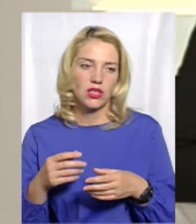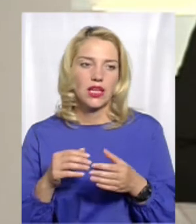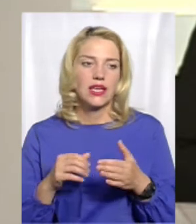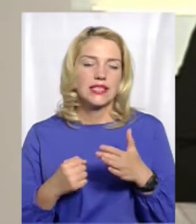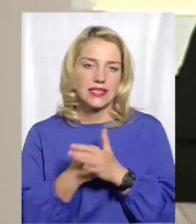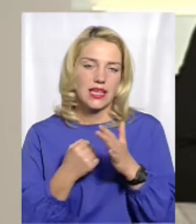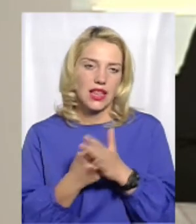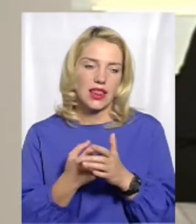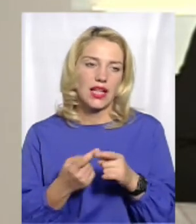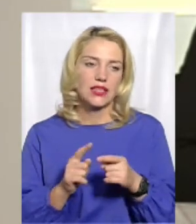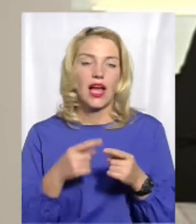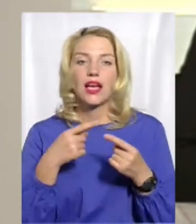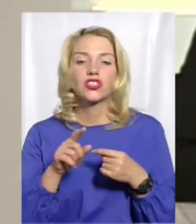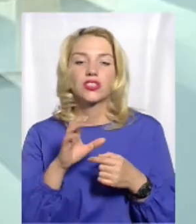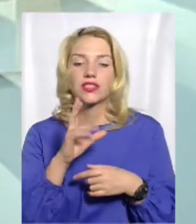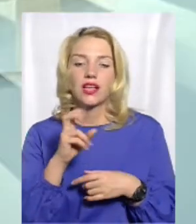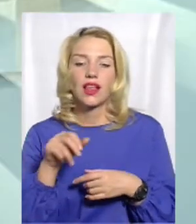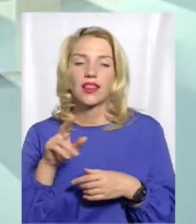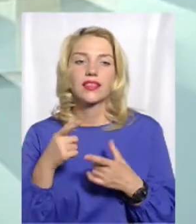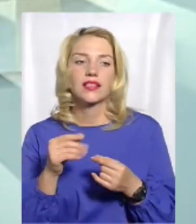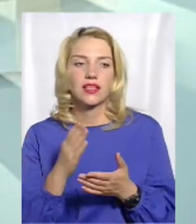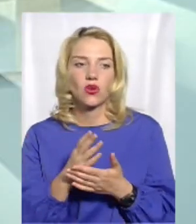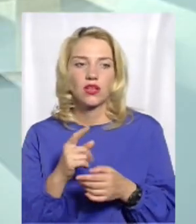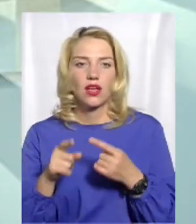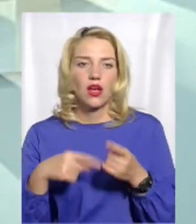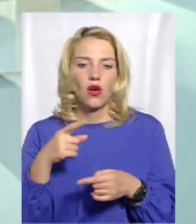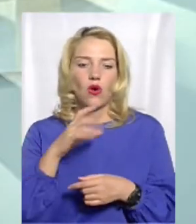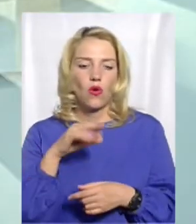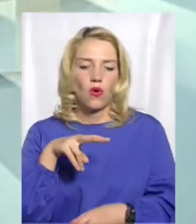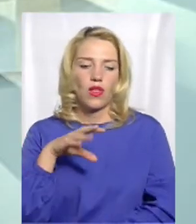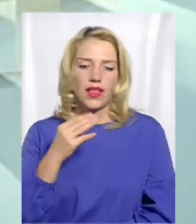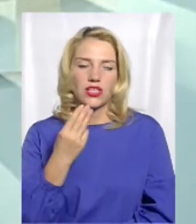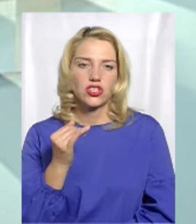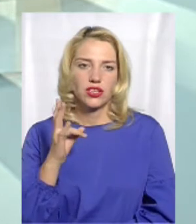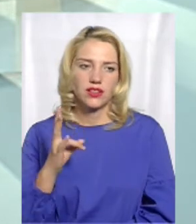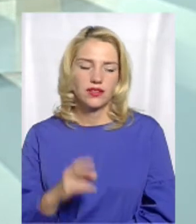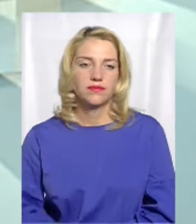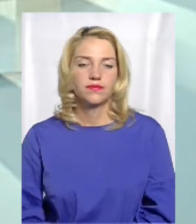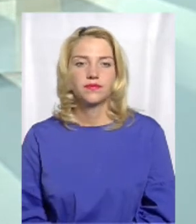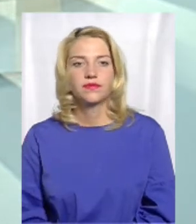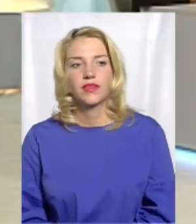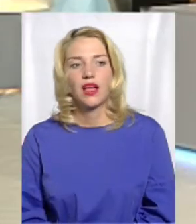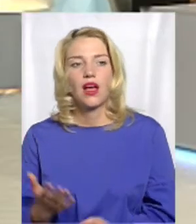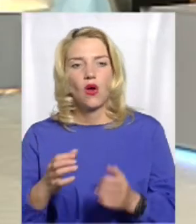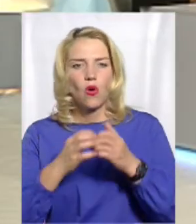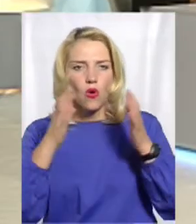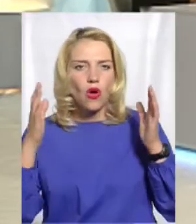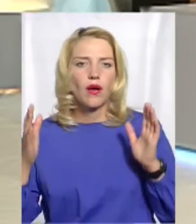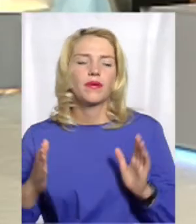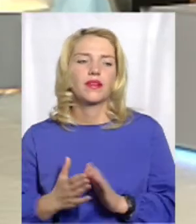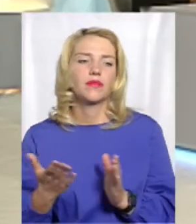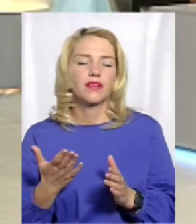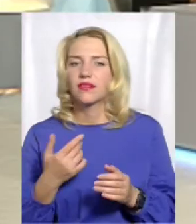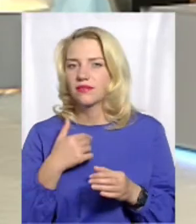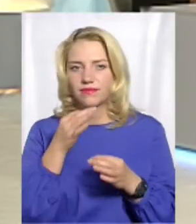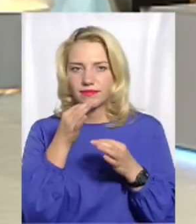інший склад, де ви зберігаєте, він, де знаходиться? Він за Олишином. Угу. Чи перед Олишином. А який об'єм там зараз? Невідомо? Ой, не